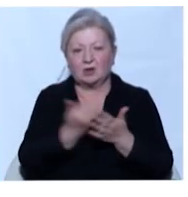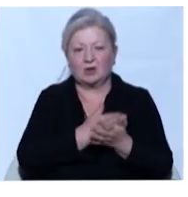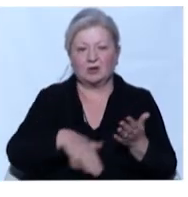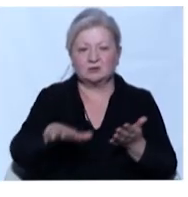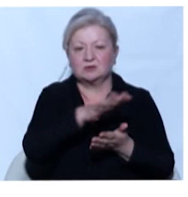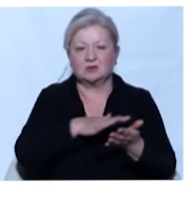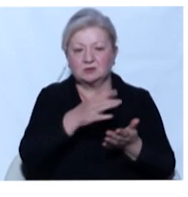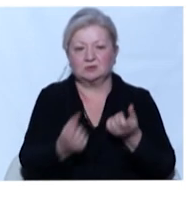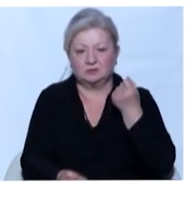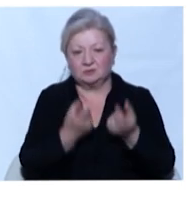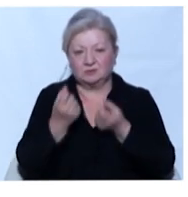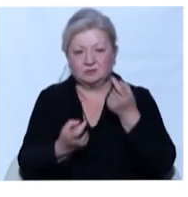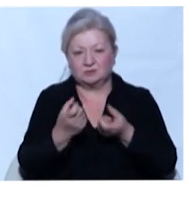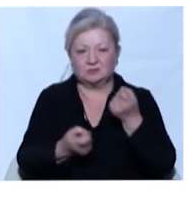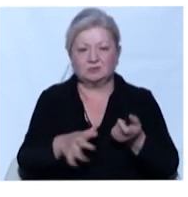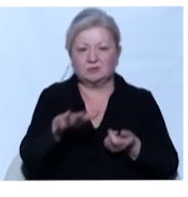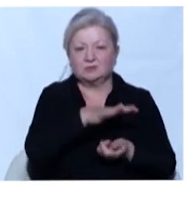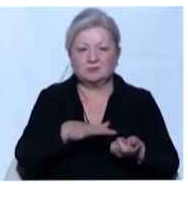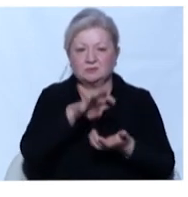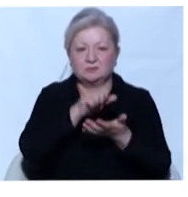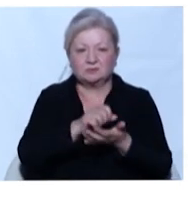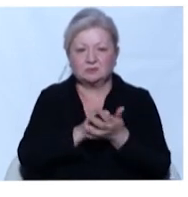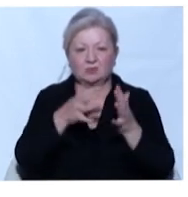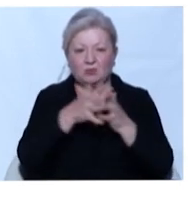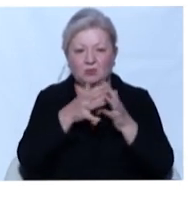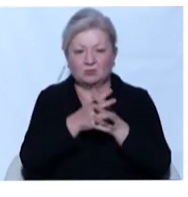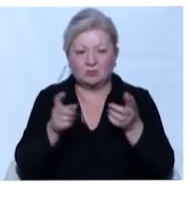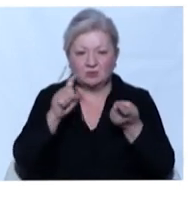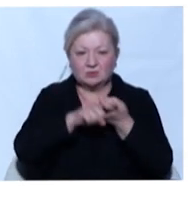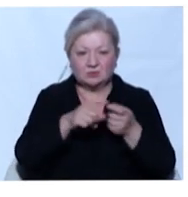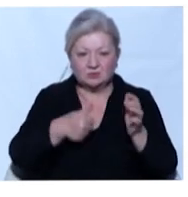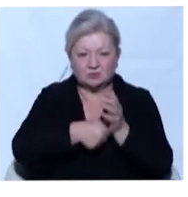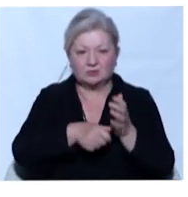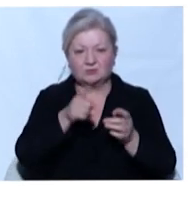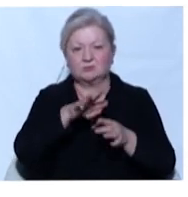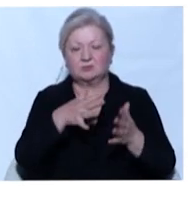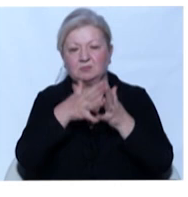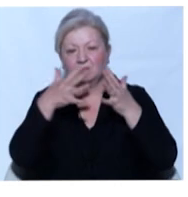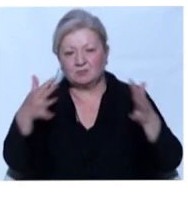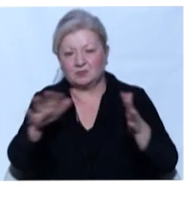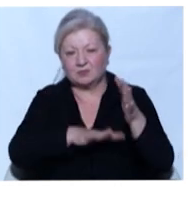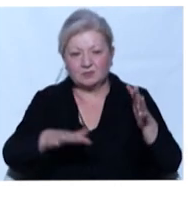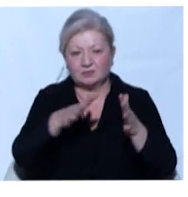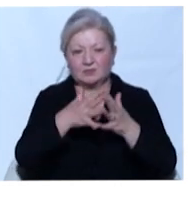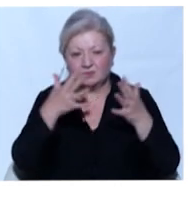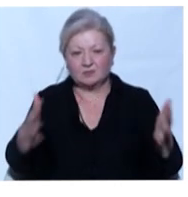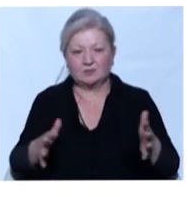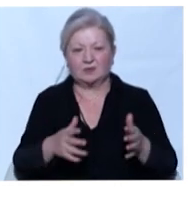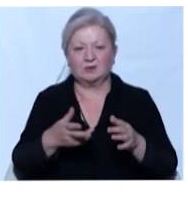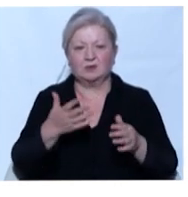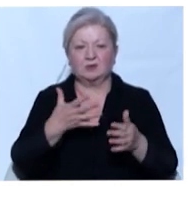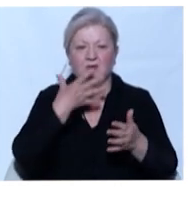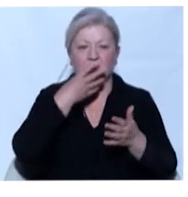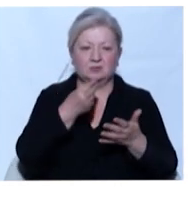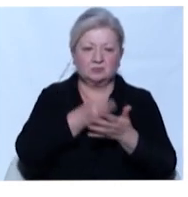ტერიტორიების აღმოჩენა, ტერიტორიის დაპყრობა ომების შედეგად, სახელმწიფოთა დაშლა და გაფართოება, ტერიტორიების დათმობა საკუთარი